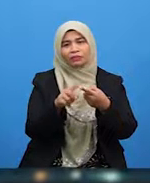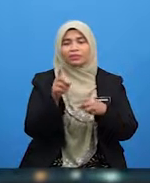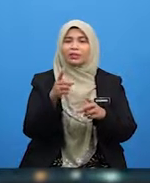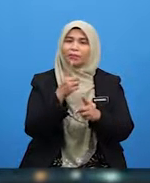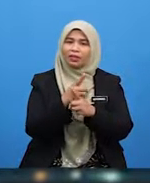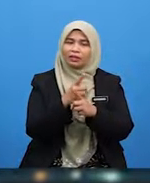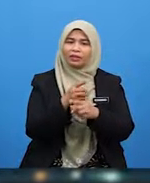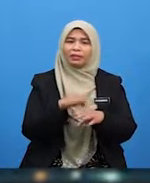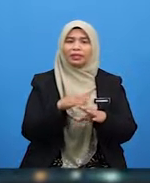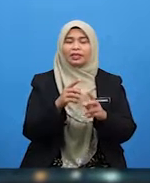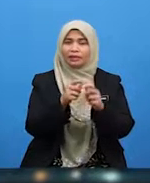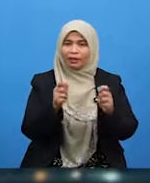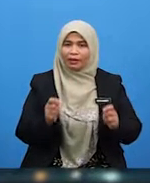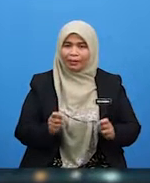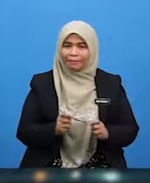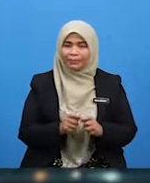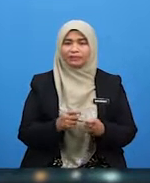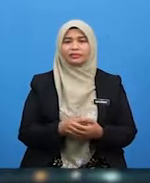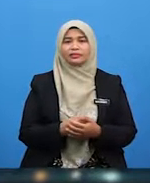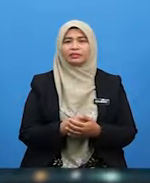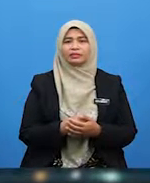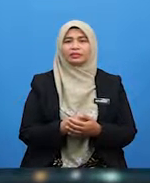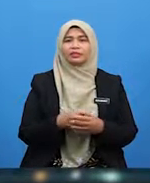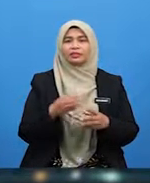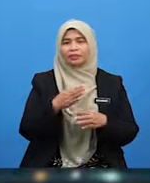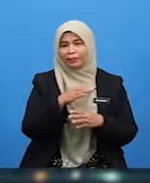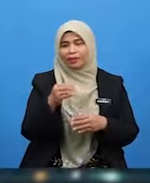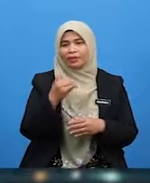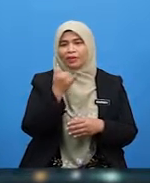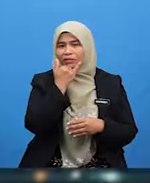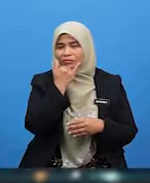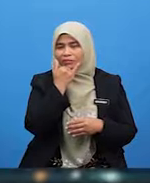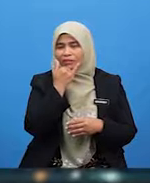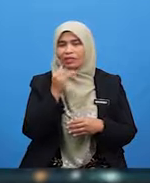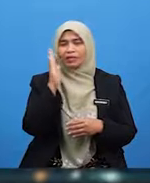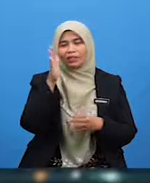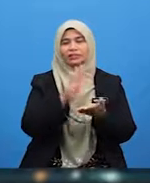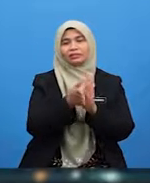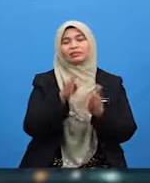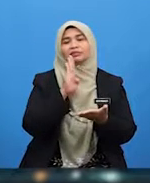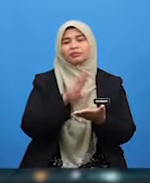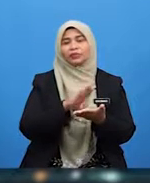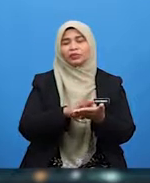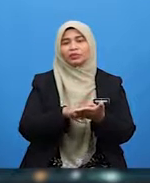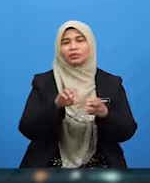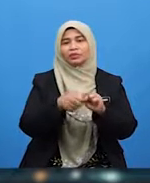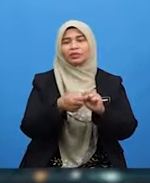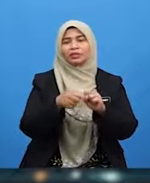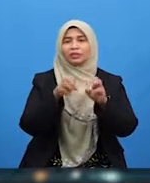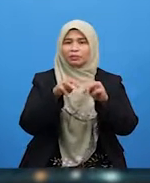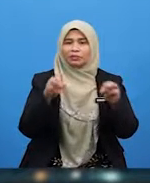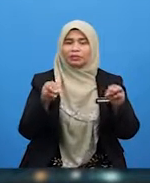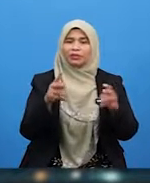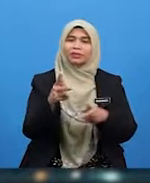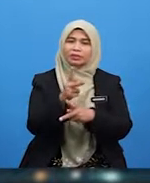tempatnya. Nanti silap perhitungan, buruk jadinya. Semoga murid-murid semua